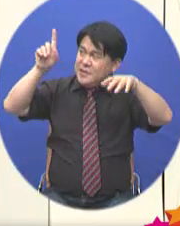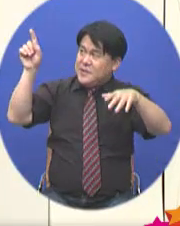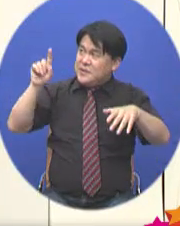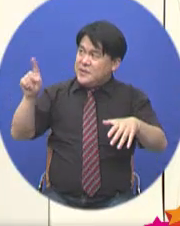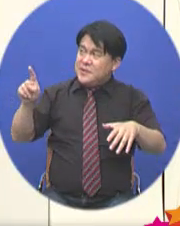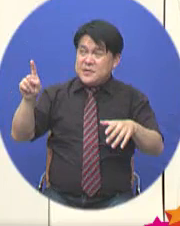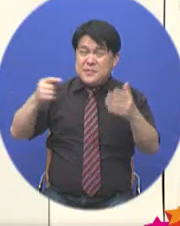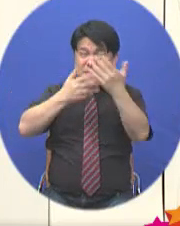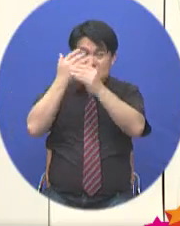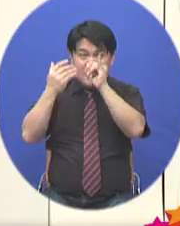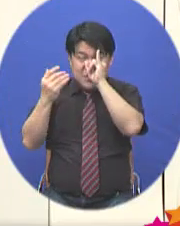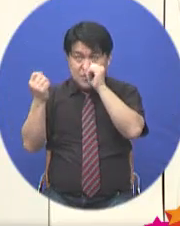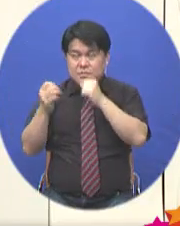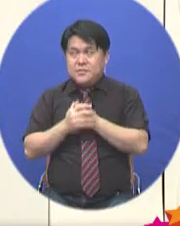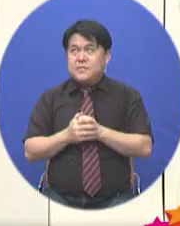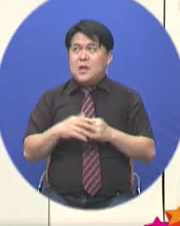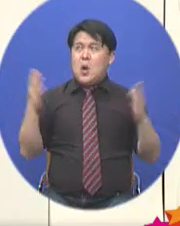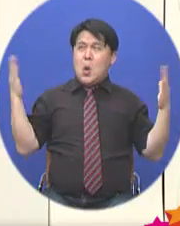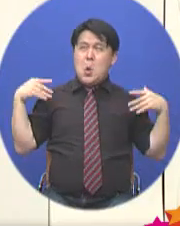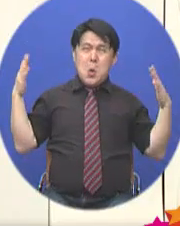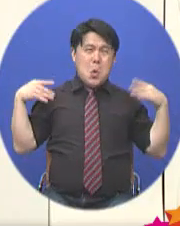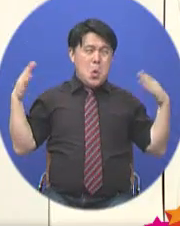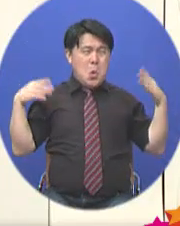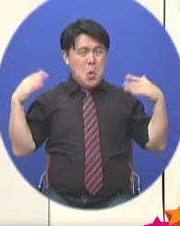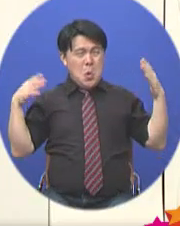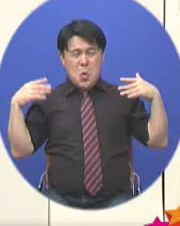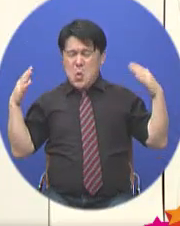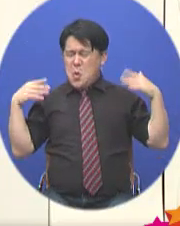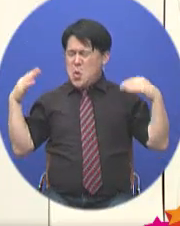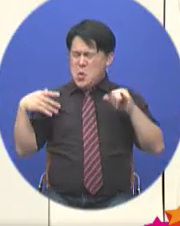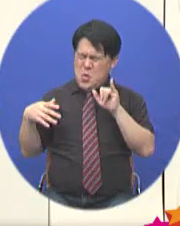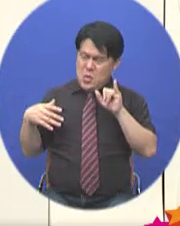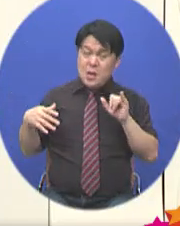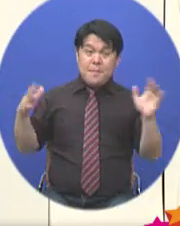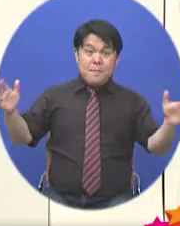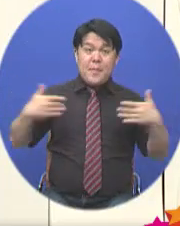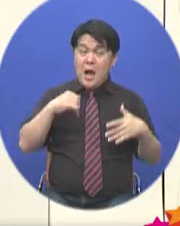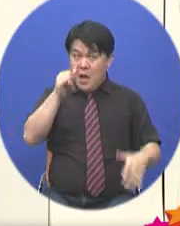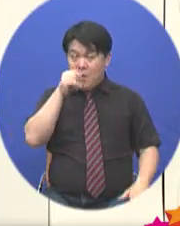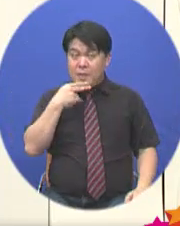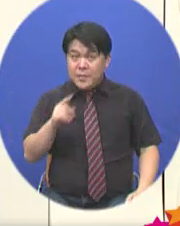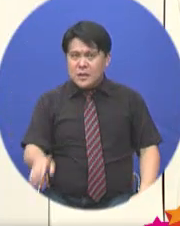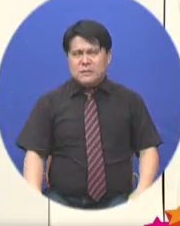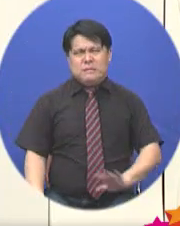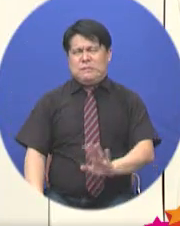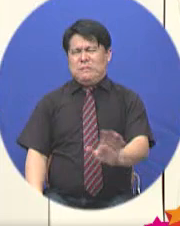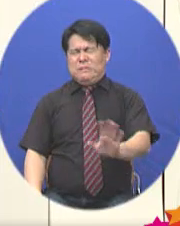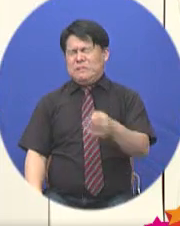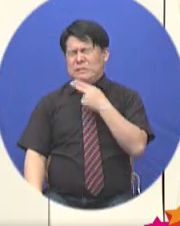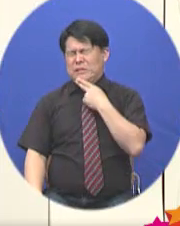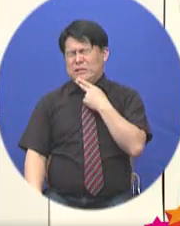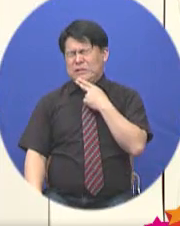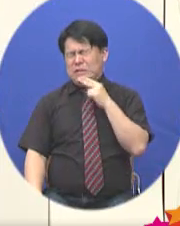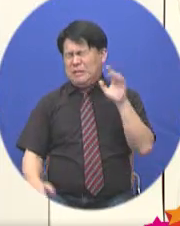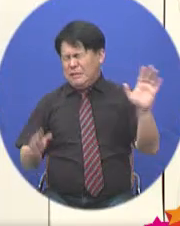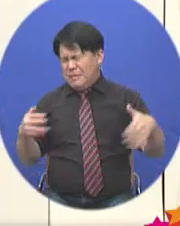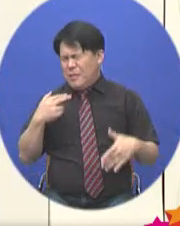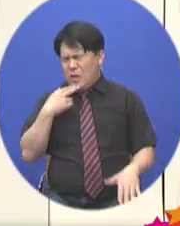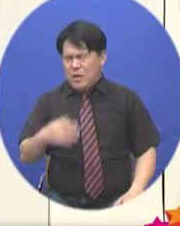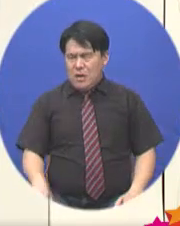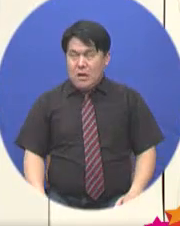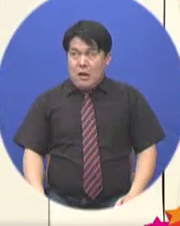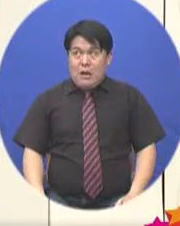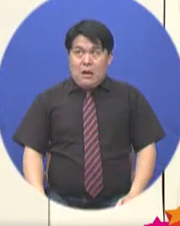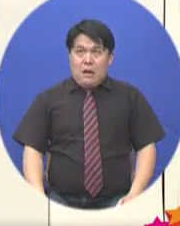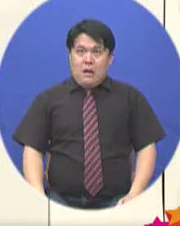흐리고 네. 날씨는 무덥습니다. 아, 날씨는 덥고 바람은요? 바람도 안 둡니다. 안 불 그냥 찬.